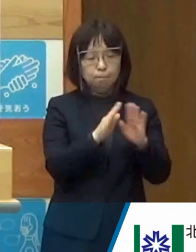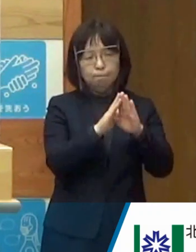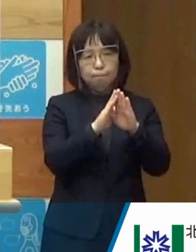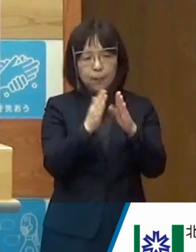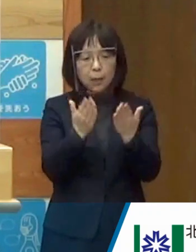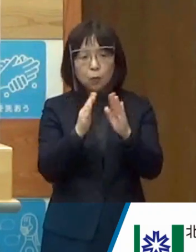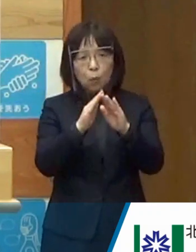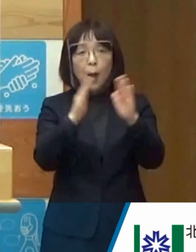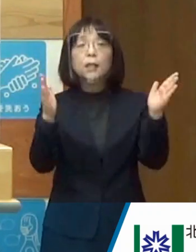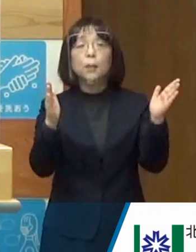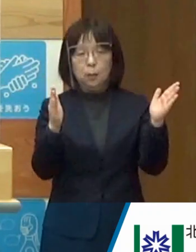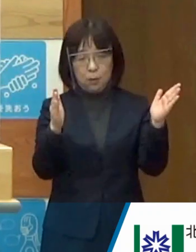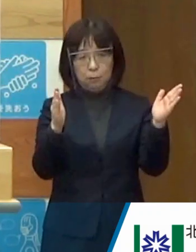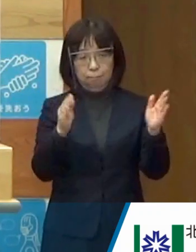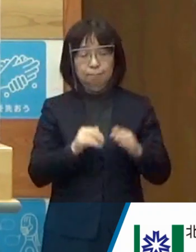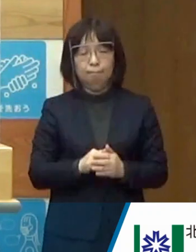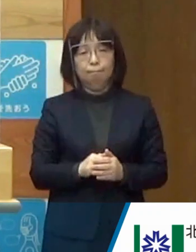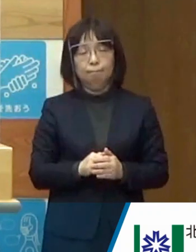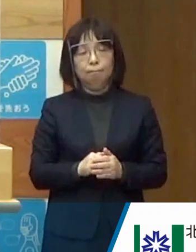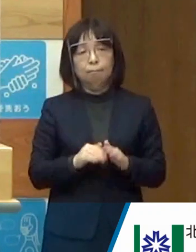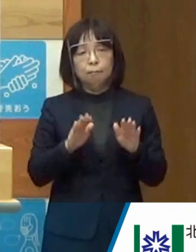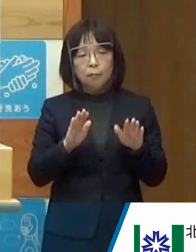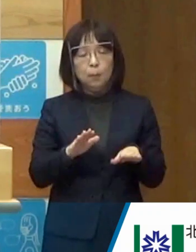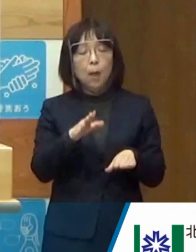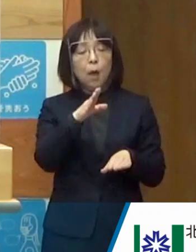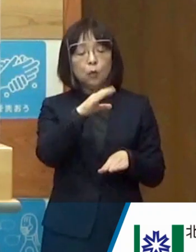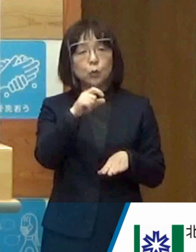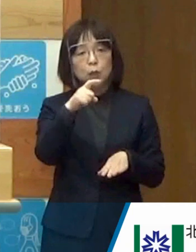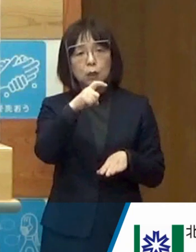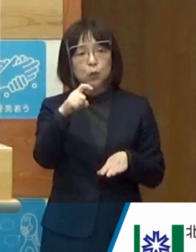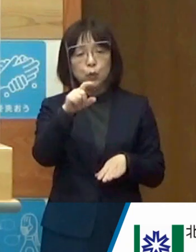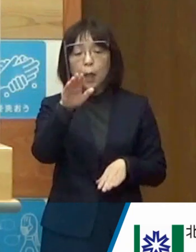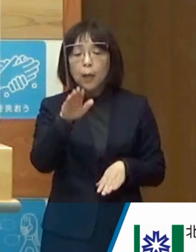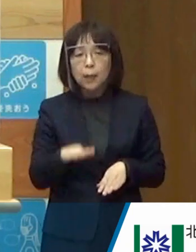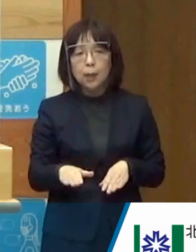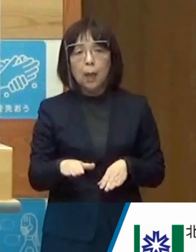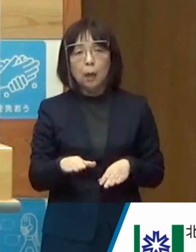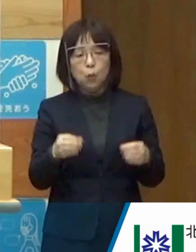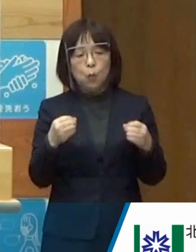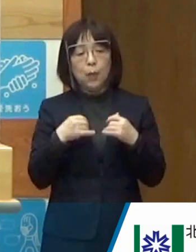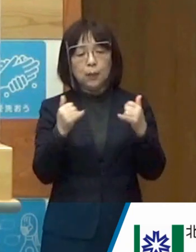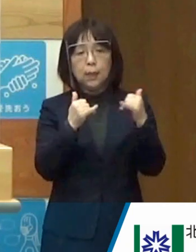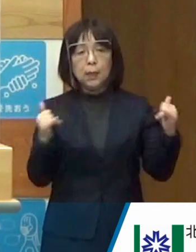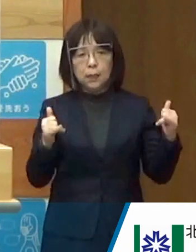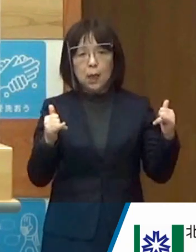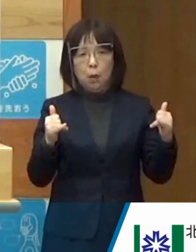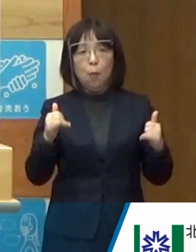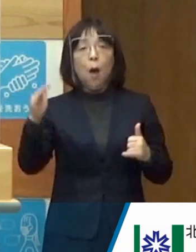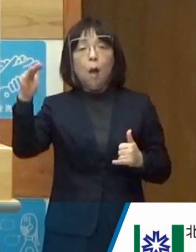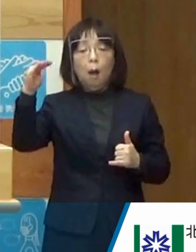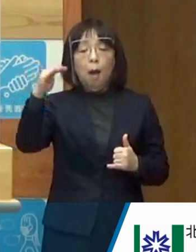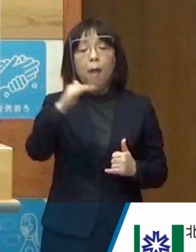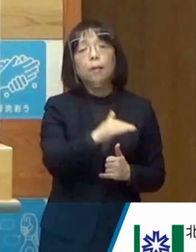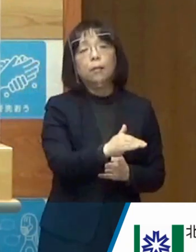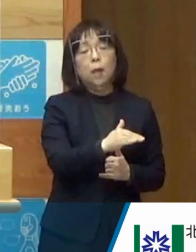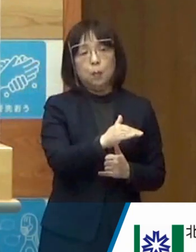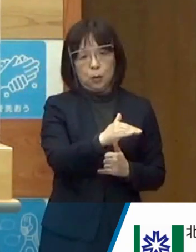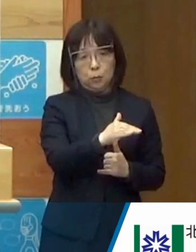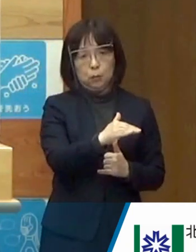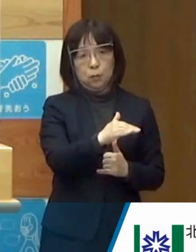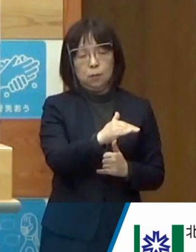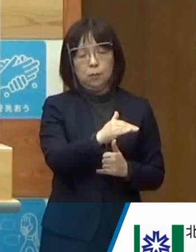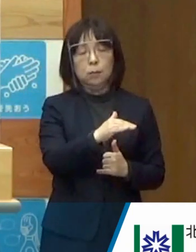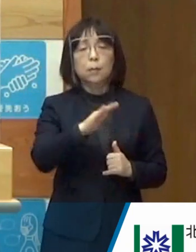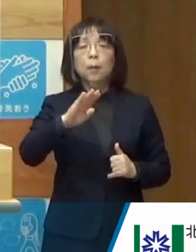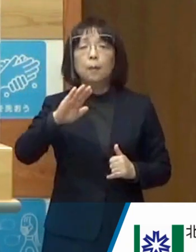であります。現在10代以下の感染者数の割合が大きく減少している状況にあるわけで